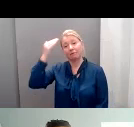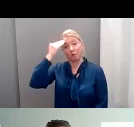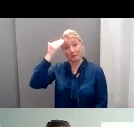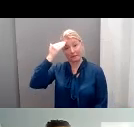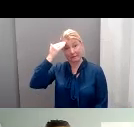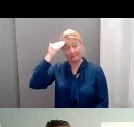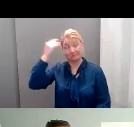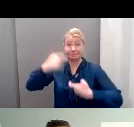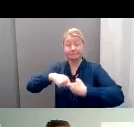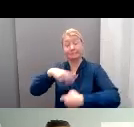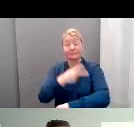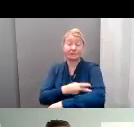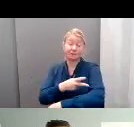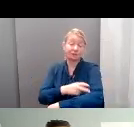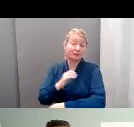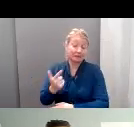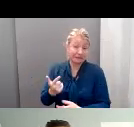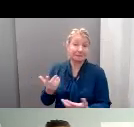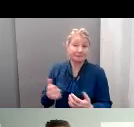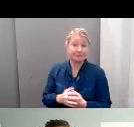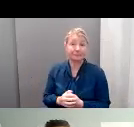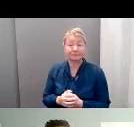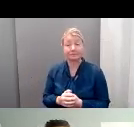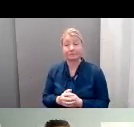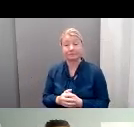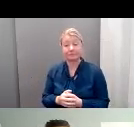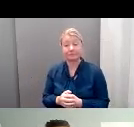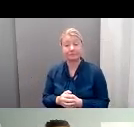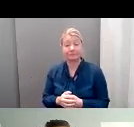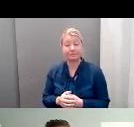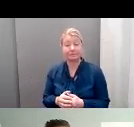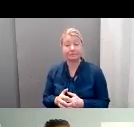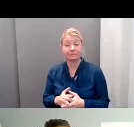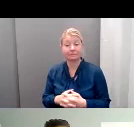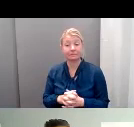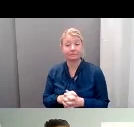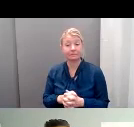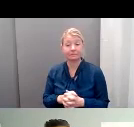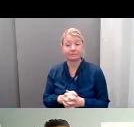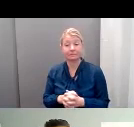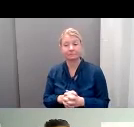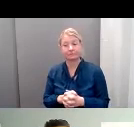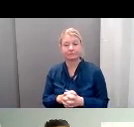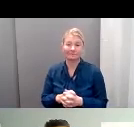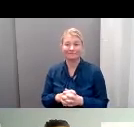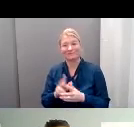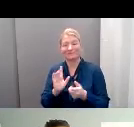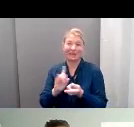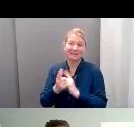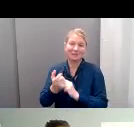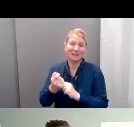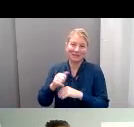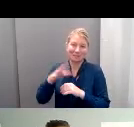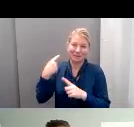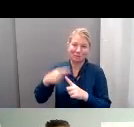kring sexualitet och då. Så det kanske blir lite tydligare då i alla fall vad vi